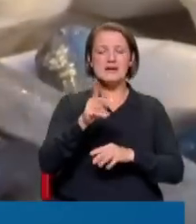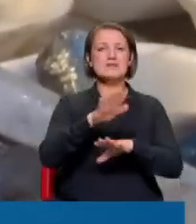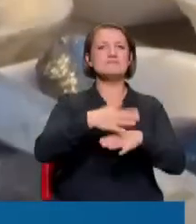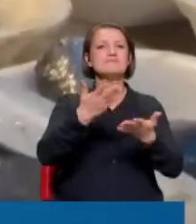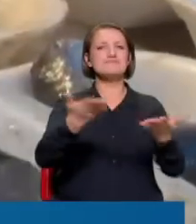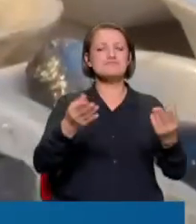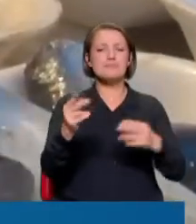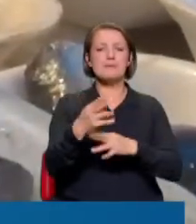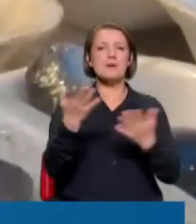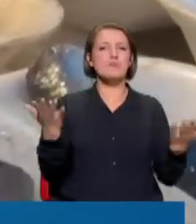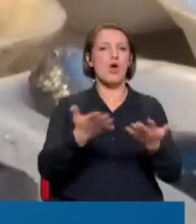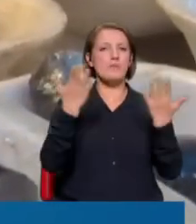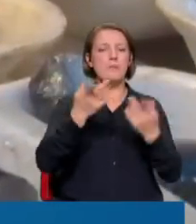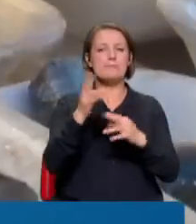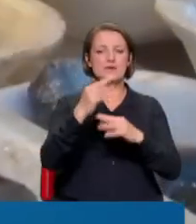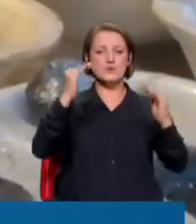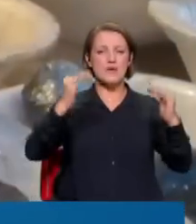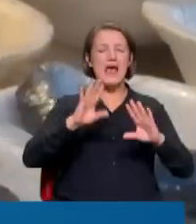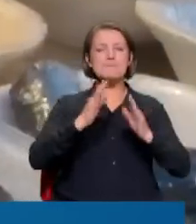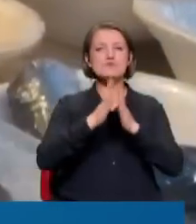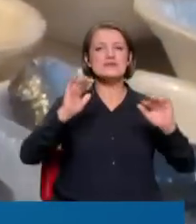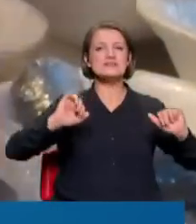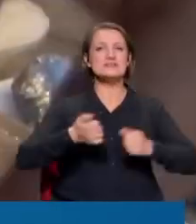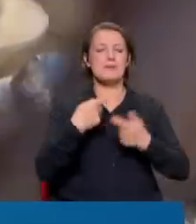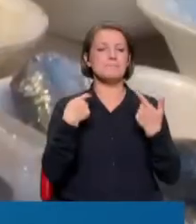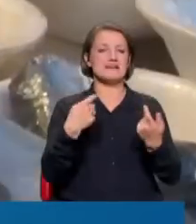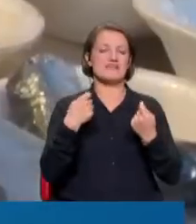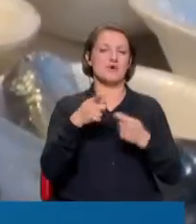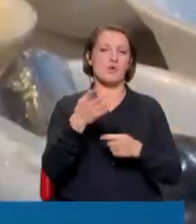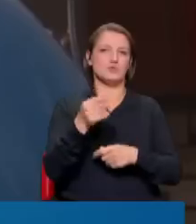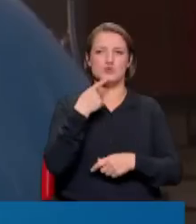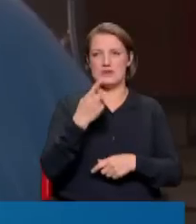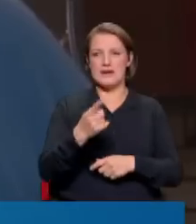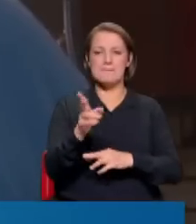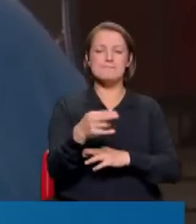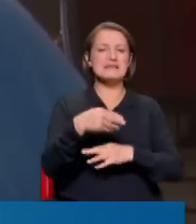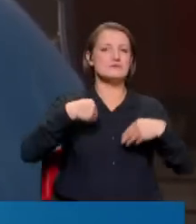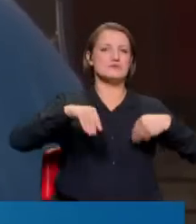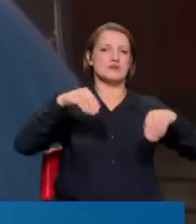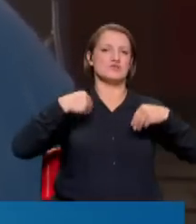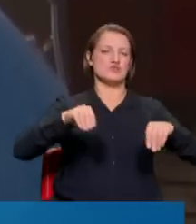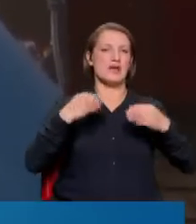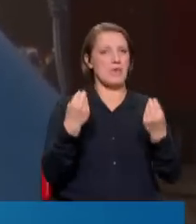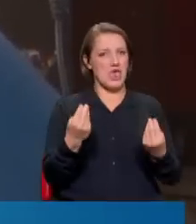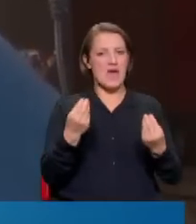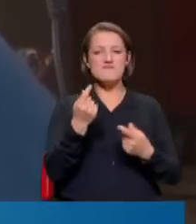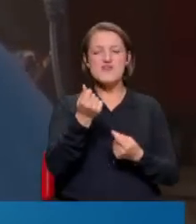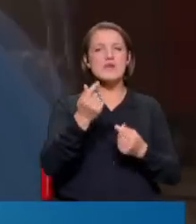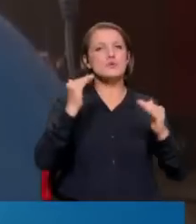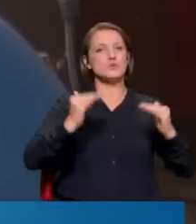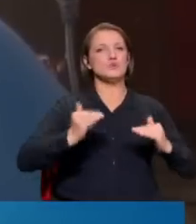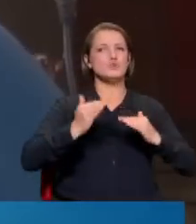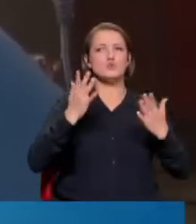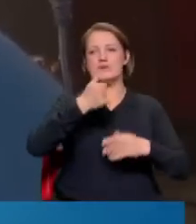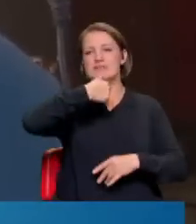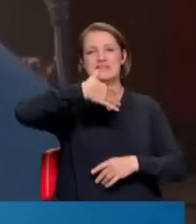balığın da uzadığını ancak en büyük sıkıntının maliyetlerde yaşandığını söyledi balık satışlarımız da gayet iyi fiyatlarımız da çok uygun